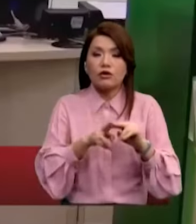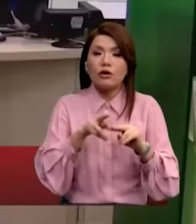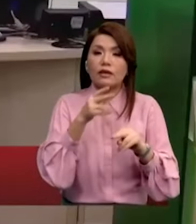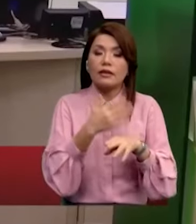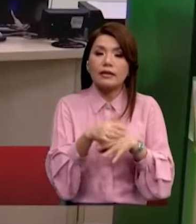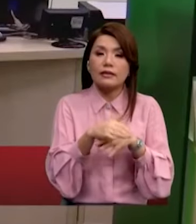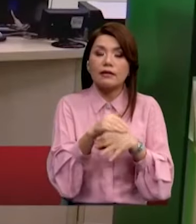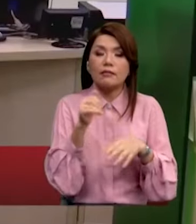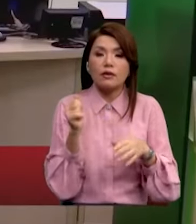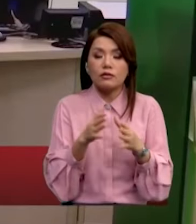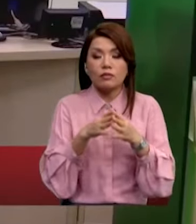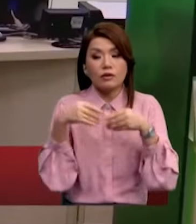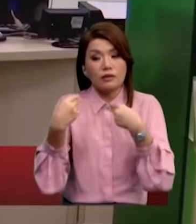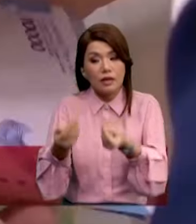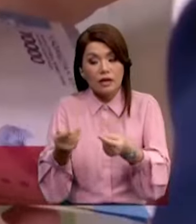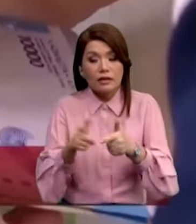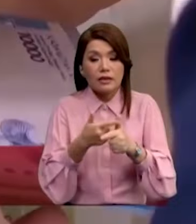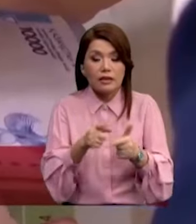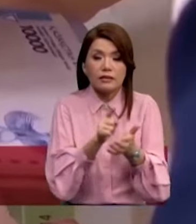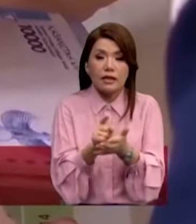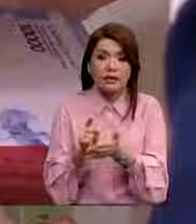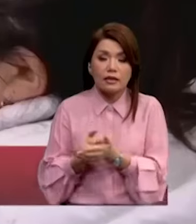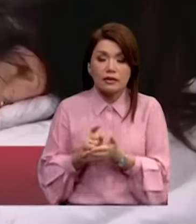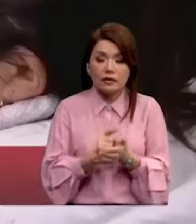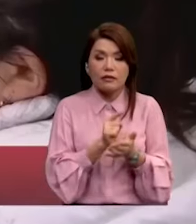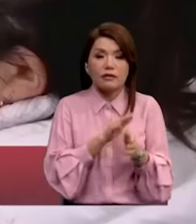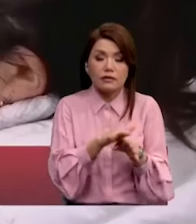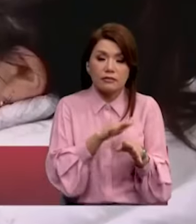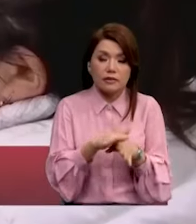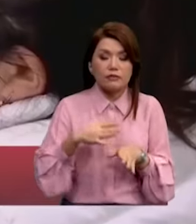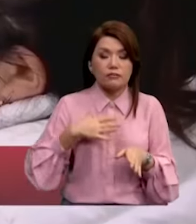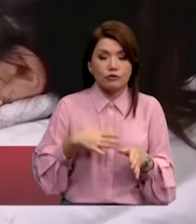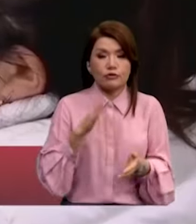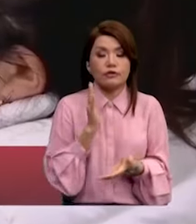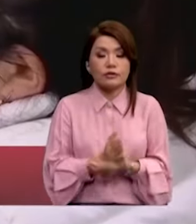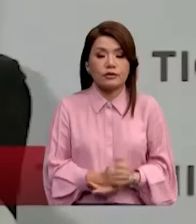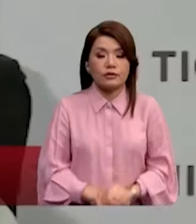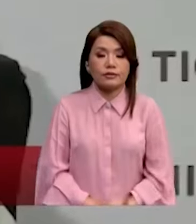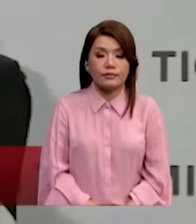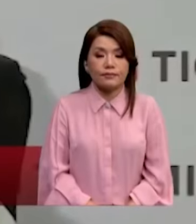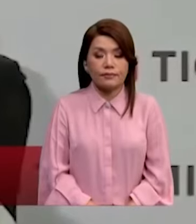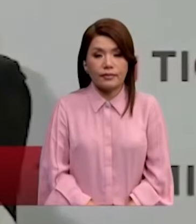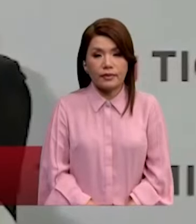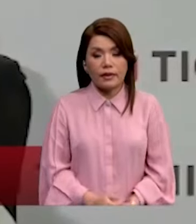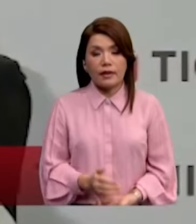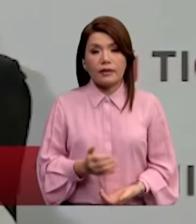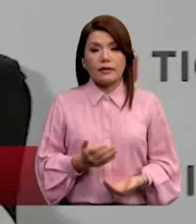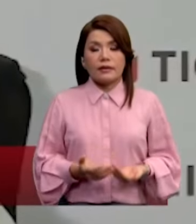үлкен қаржылық ыңғайсыздық пен салықтық міндеттемелерді орындауға мәжбүрлейтін көрінеді.